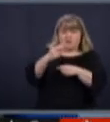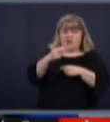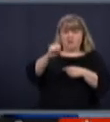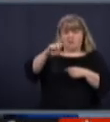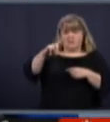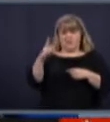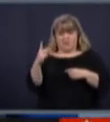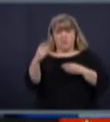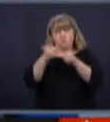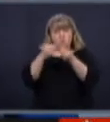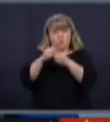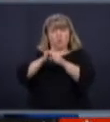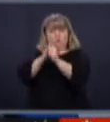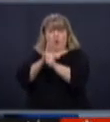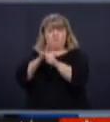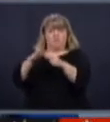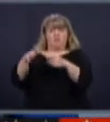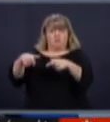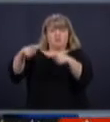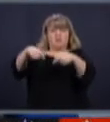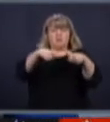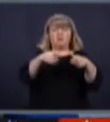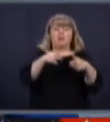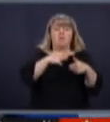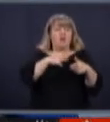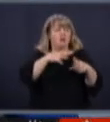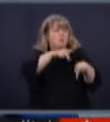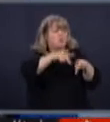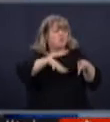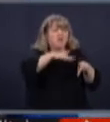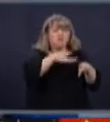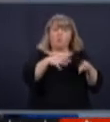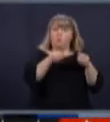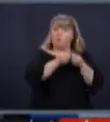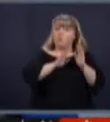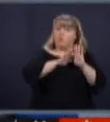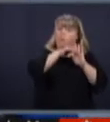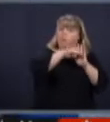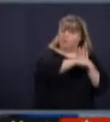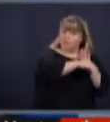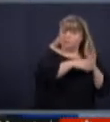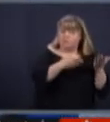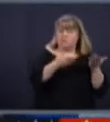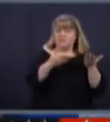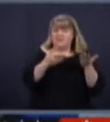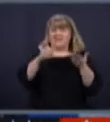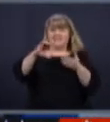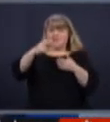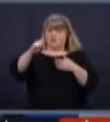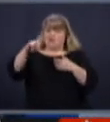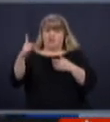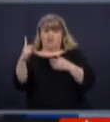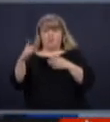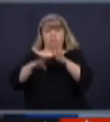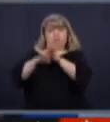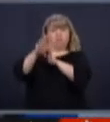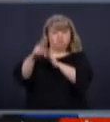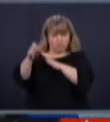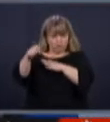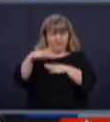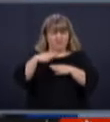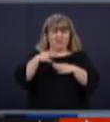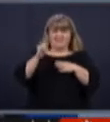il n'y a pas eu... On a vraiment aplati la courbe de ce côté-là. Si on n'avait pas eu l'histoire des CHSLD, on aurait vraiment une courbe très, très basse. Donc, mais ce